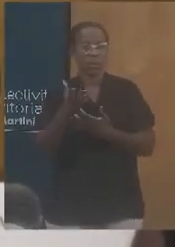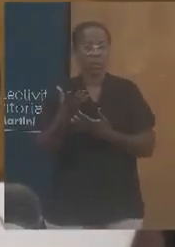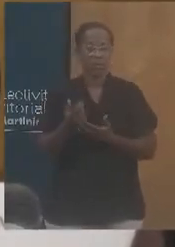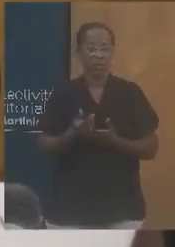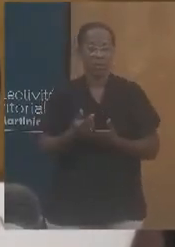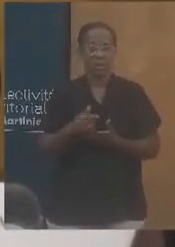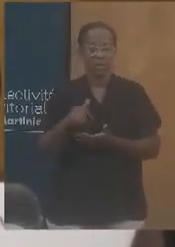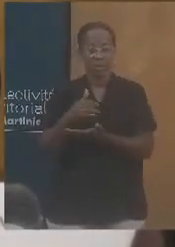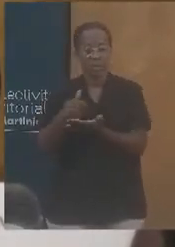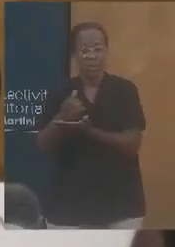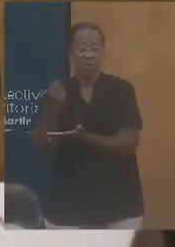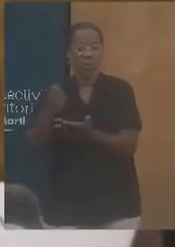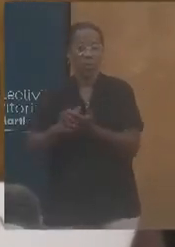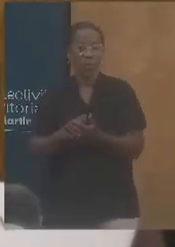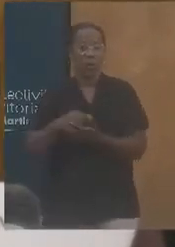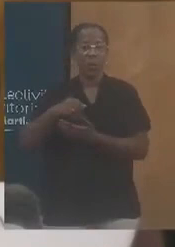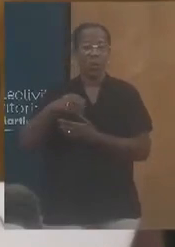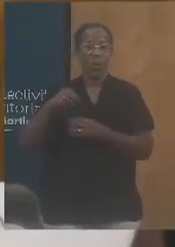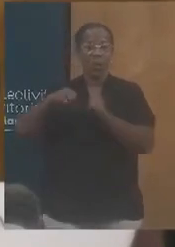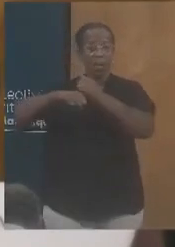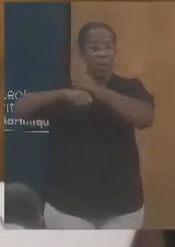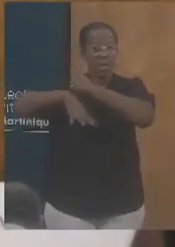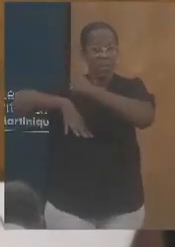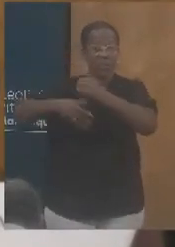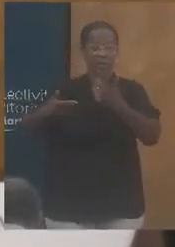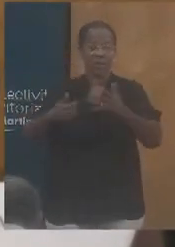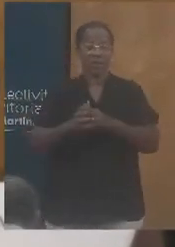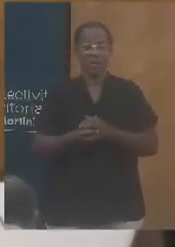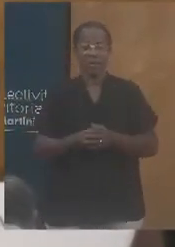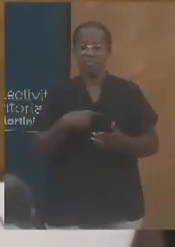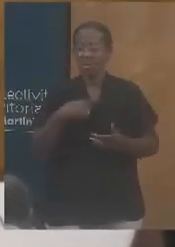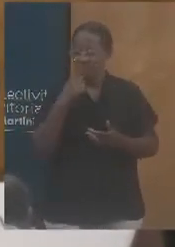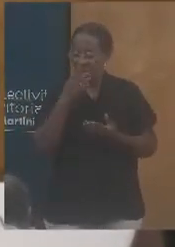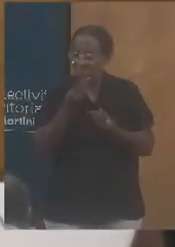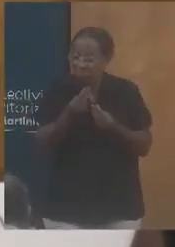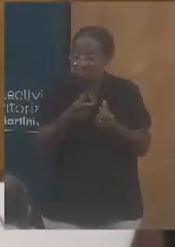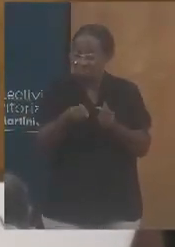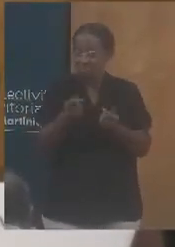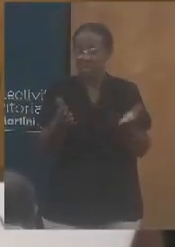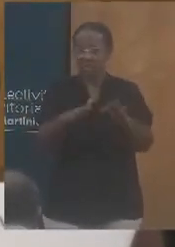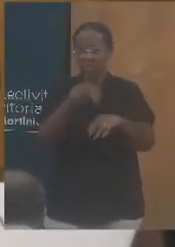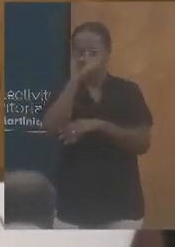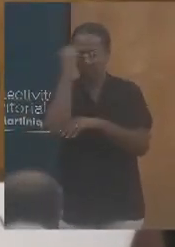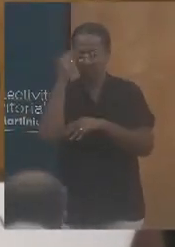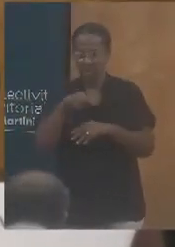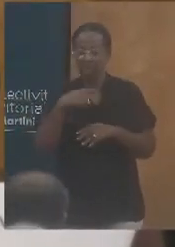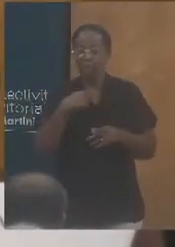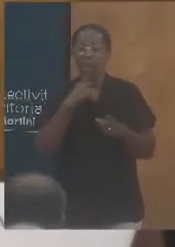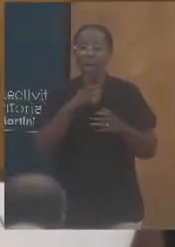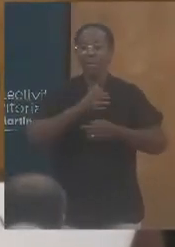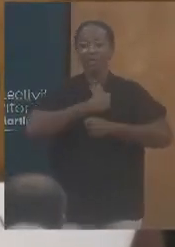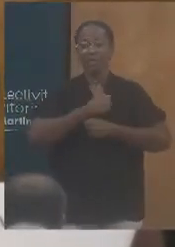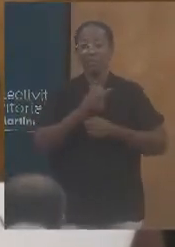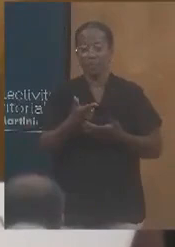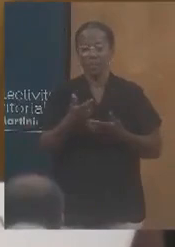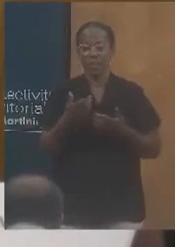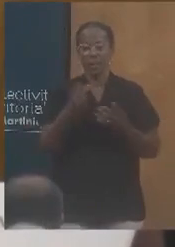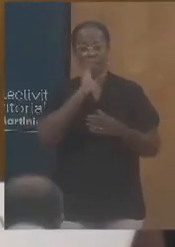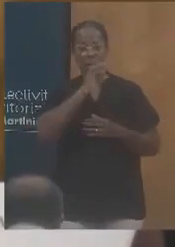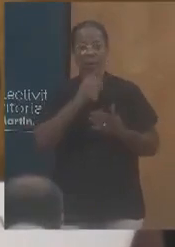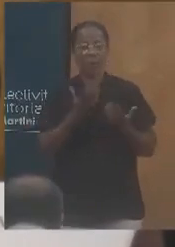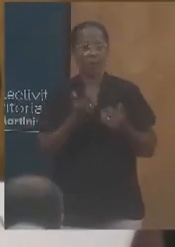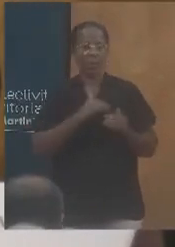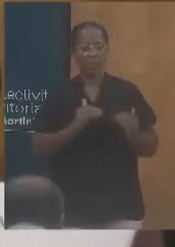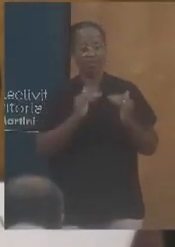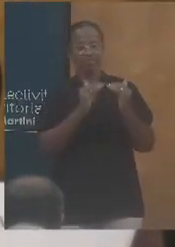mal aujourd'hui l'Assemblée nationale inscrire ainsi que le créole martiniquais, etc.